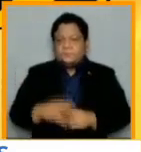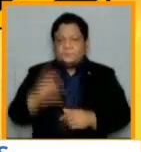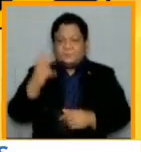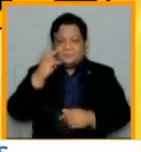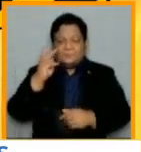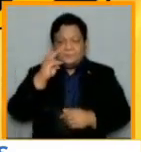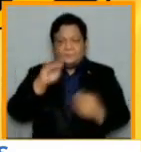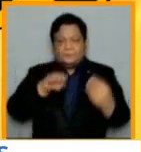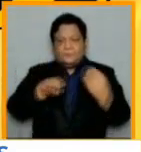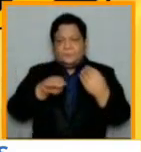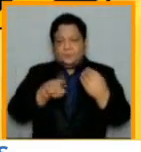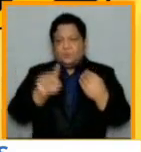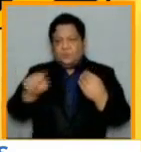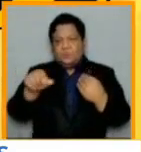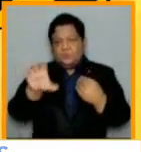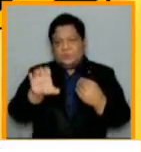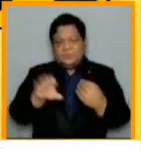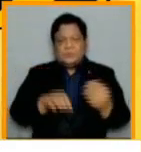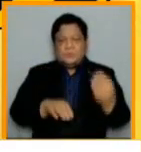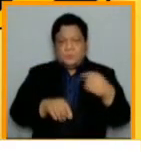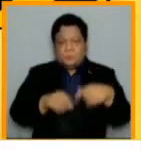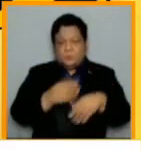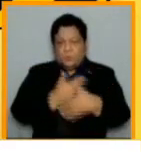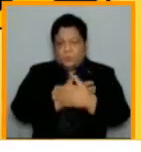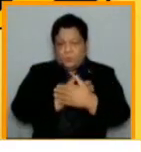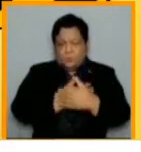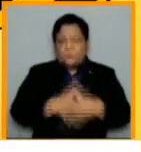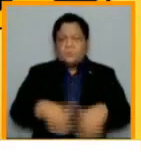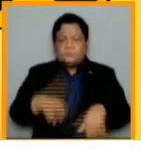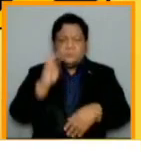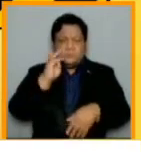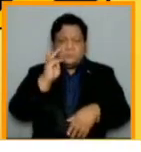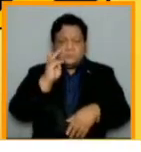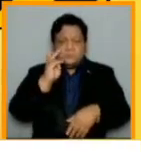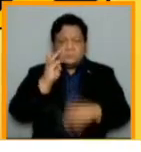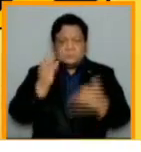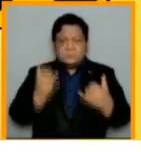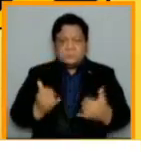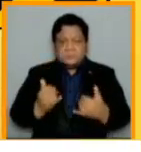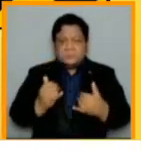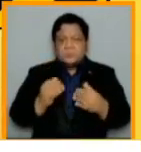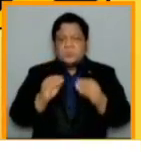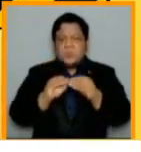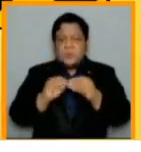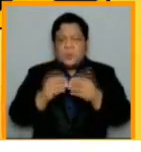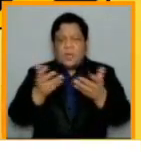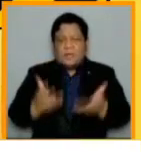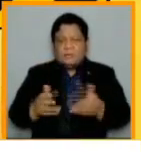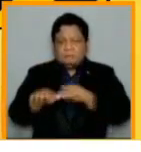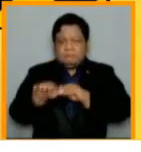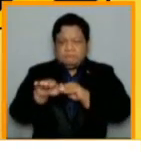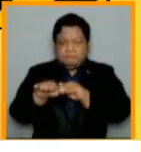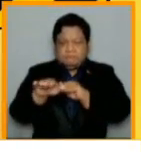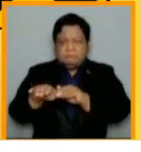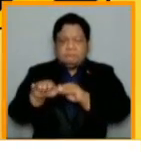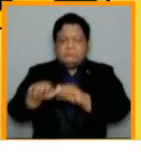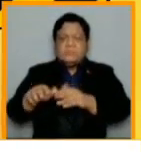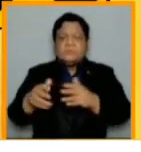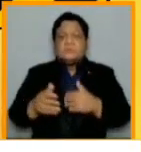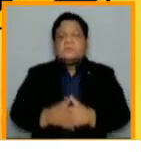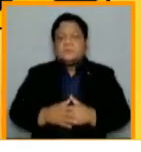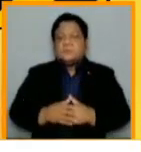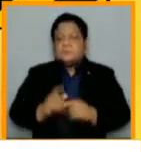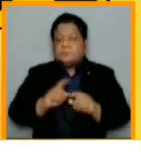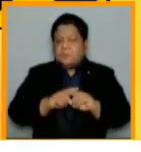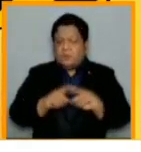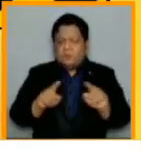City. Sa mga sandaling ito, mas mabigat po yung daloy ng mga sasakyan dun sa kanang bahagi. Pero tuloy-tuloy naman ang